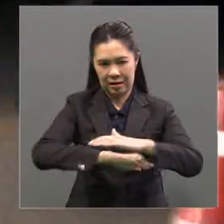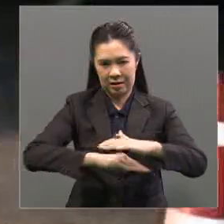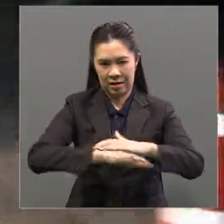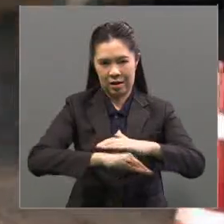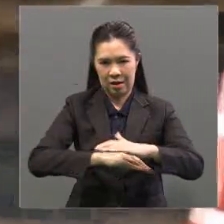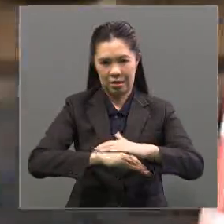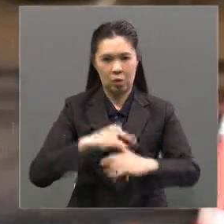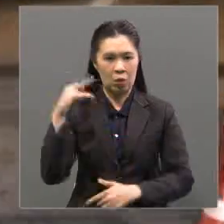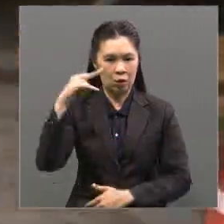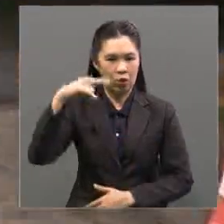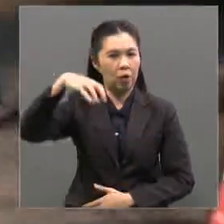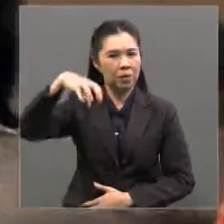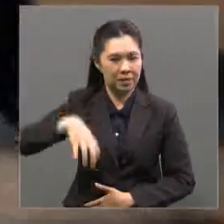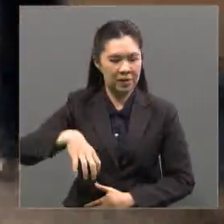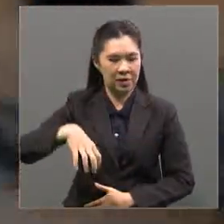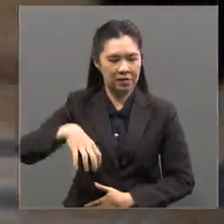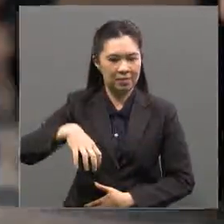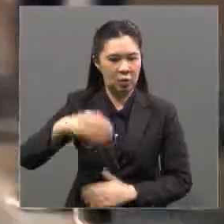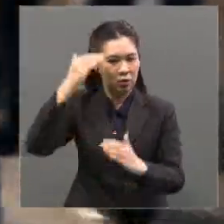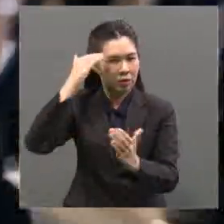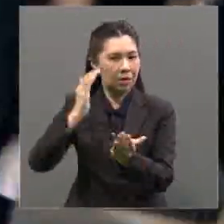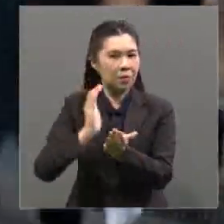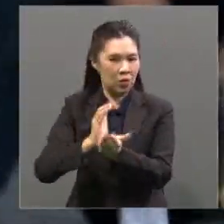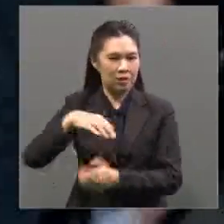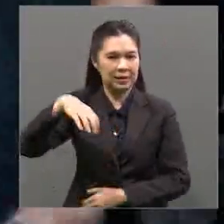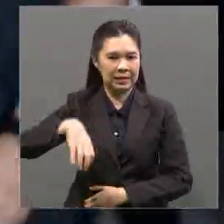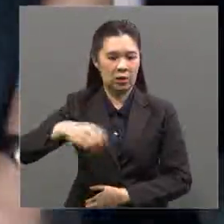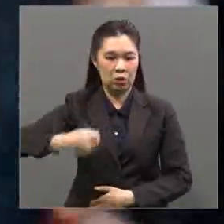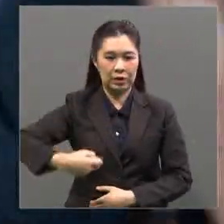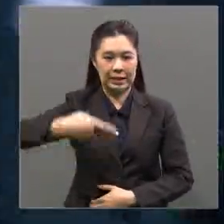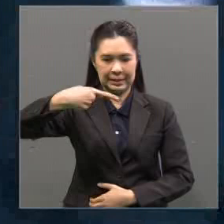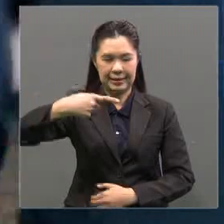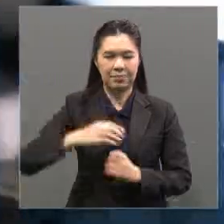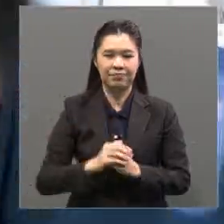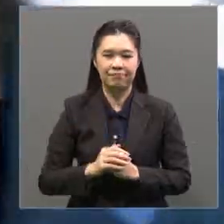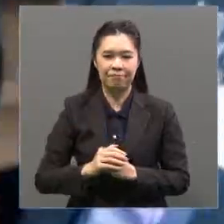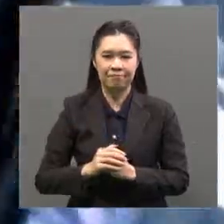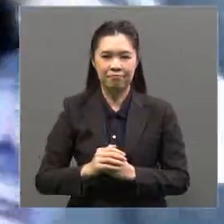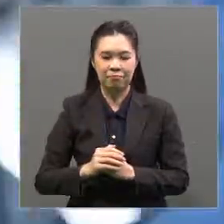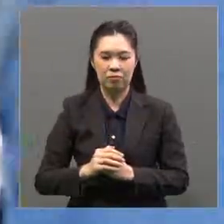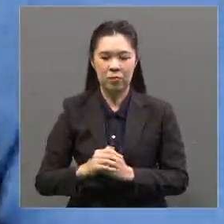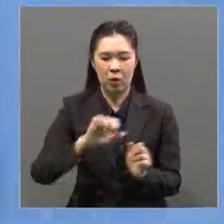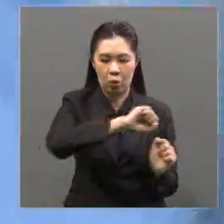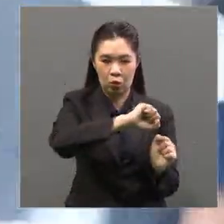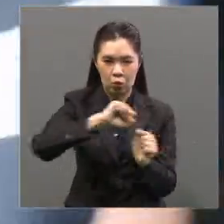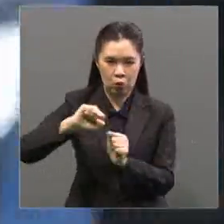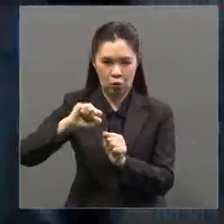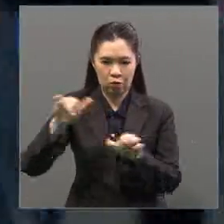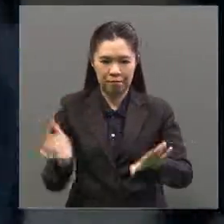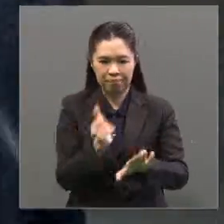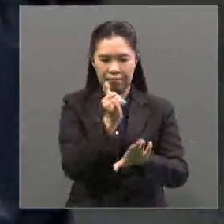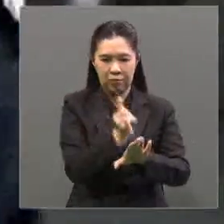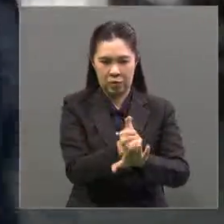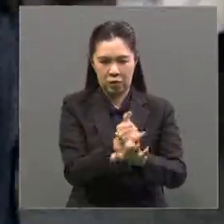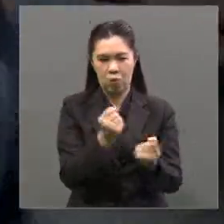ศยานดอนเมืองของสน.ดอนเมืองที่ตั้งอยู่ภายในสนามบินชั้น1ก่อนมีการคุมตัวขึ้นรถตู้นะคะไปสอบปากคำที่ส